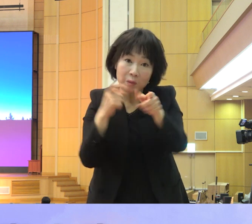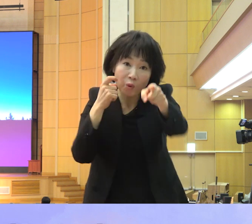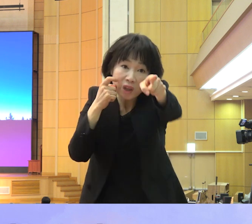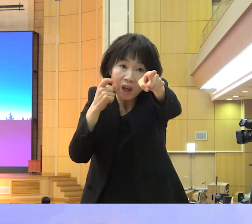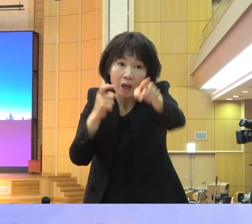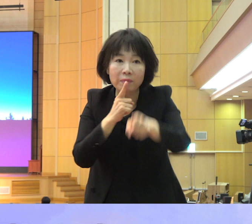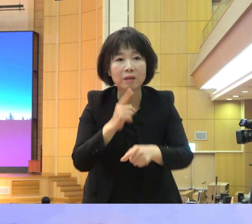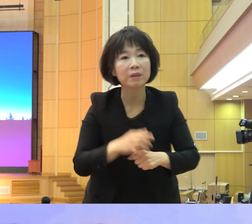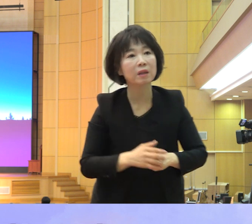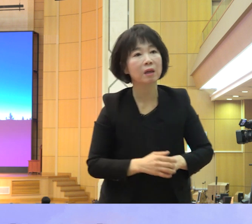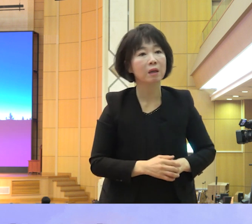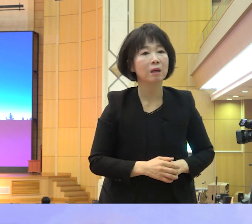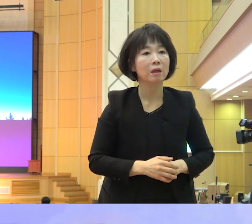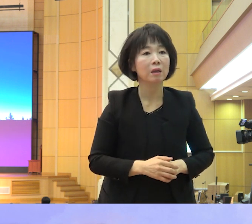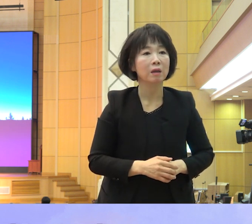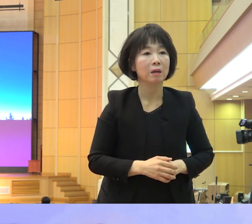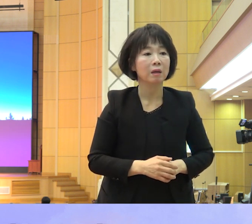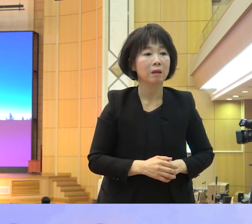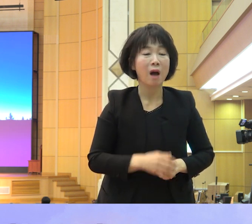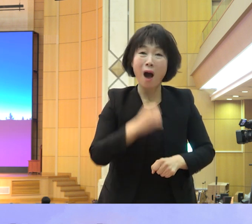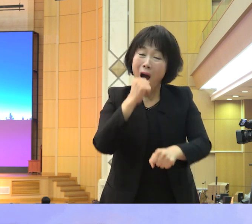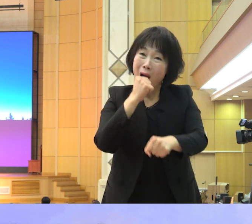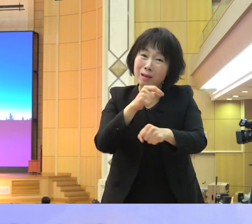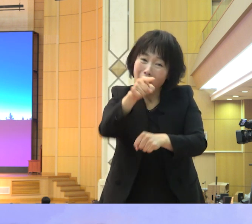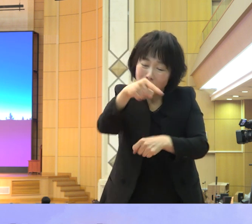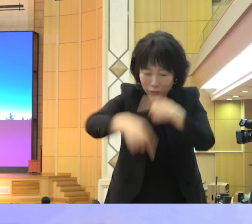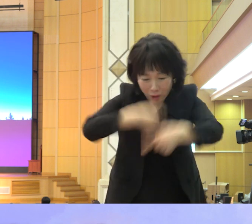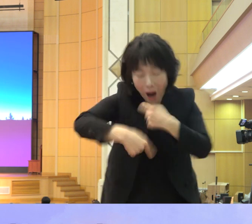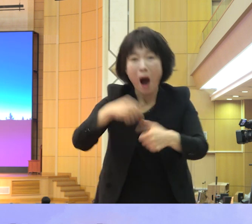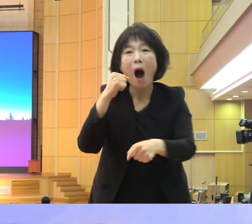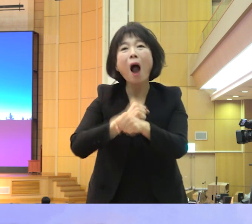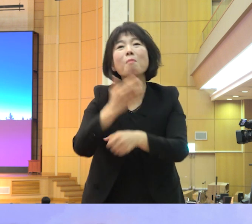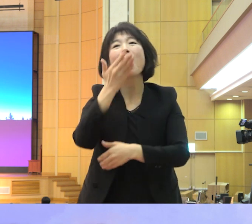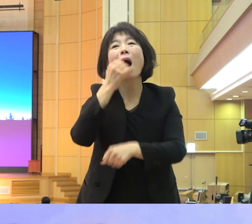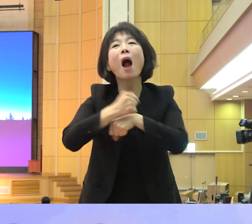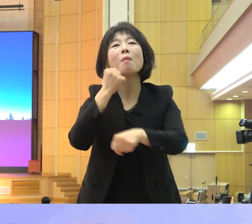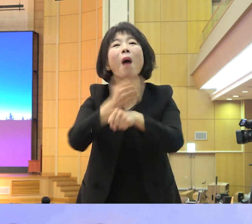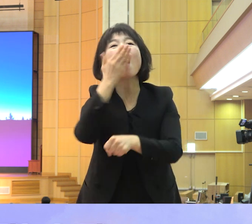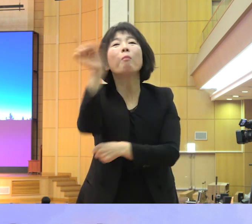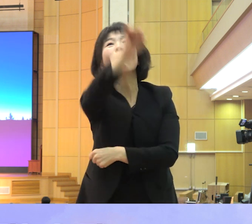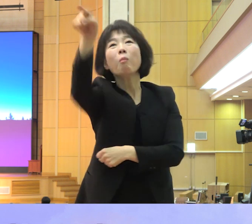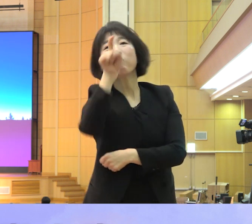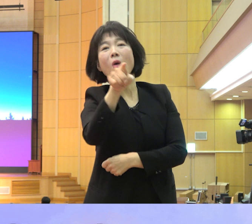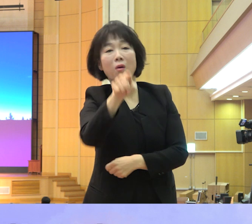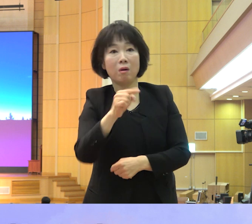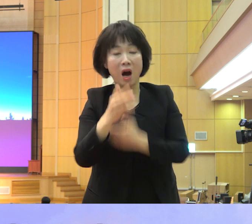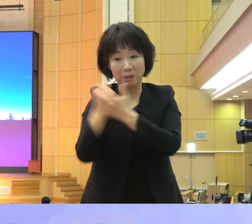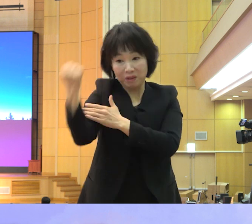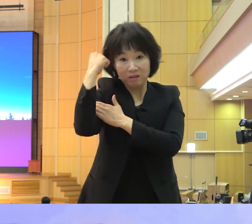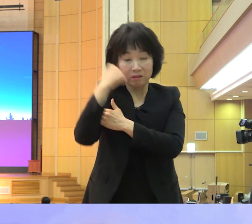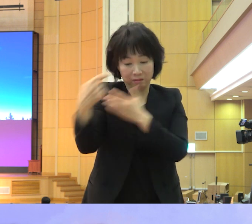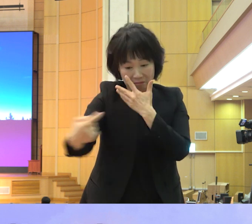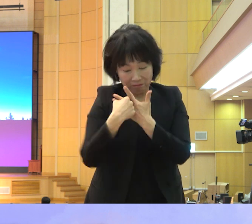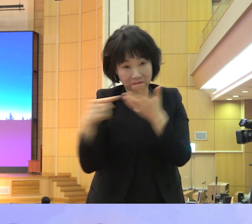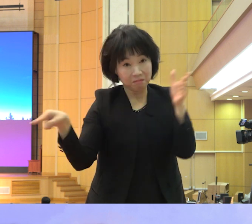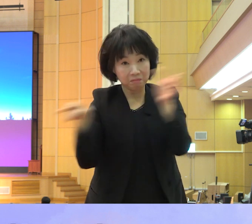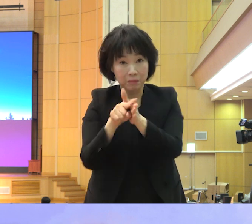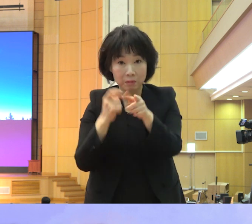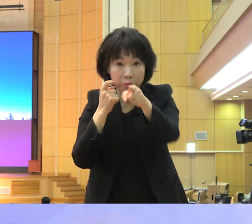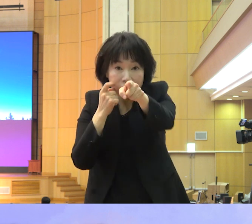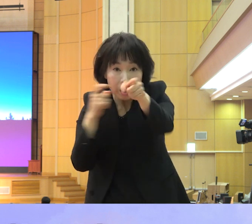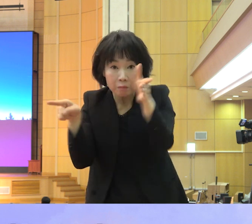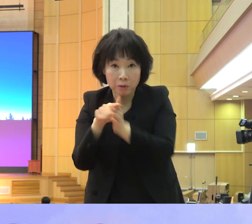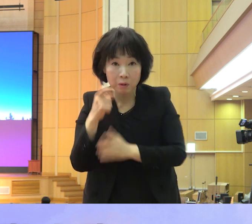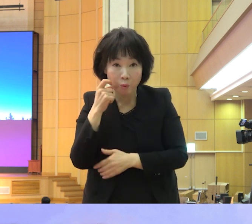말이었거든요. 그러니 예수님께서 아니 할 수 있다는 말이 무슨 말이냐? 주님의 능력을 믿지 못한